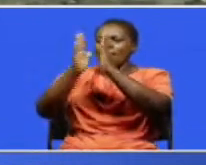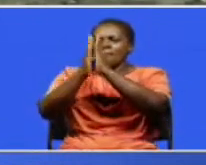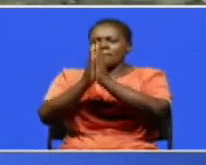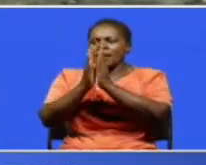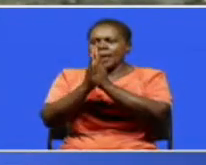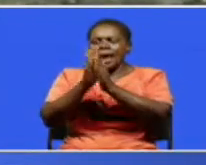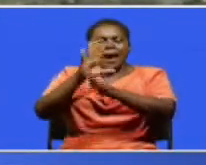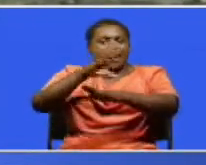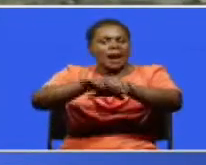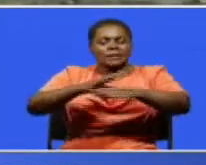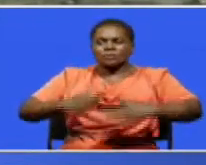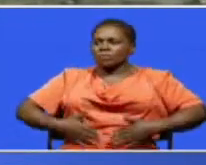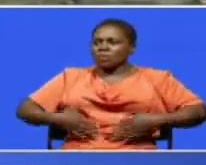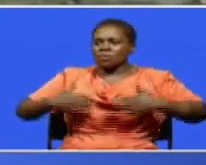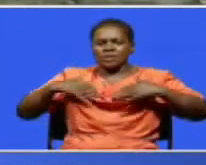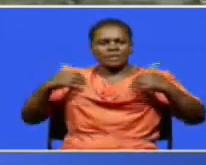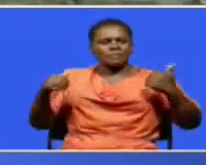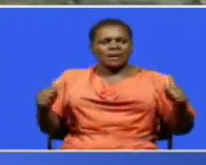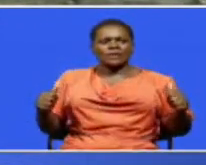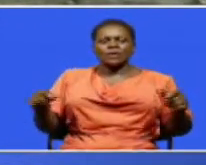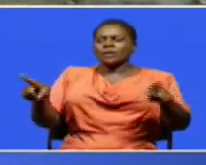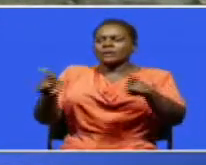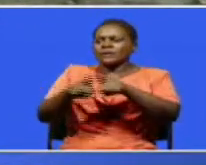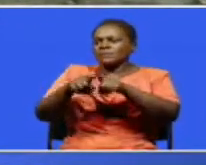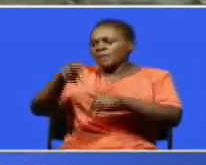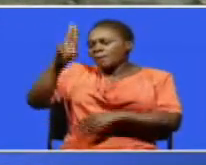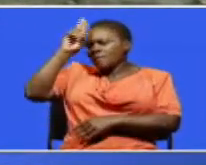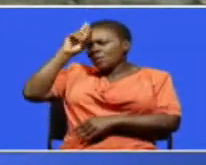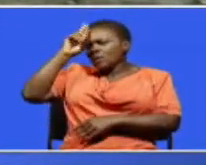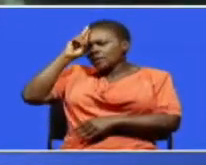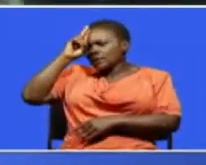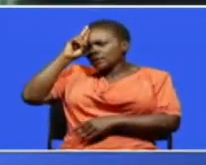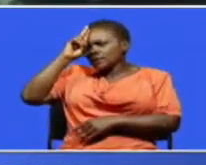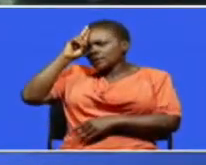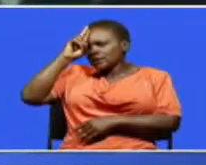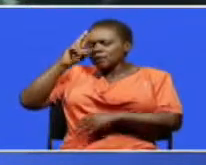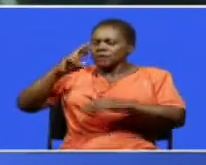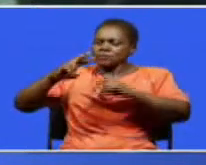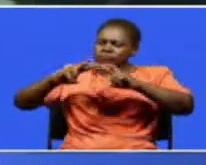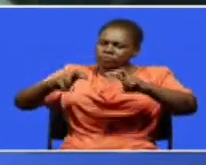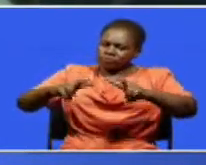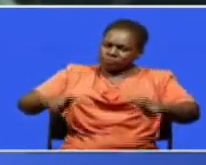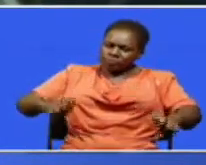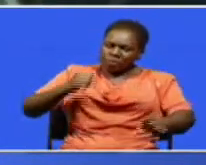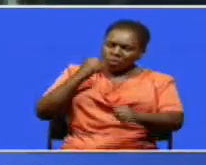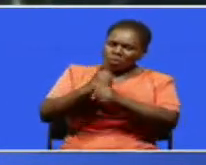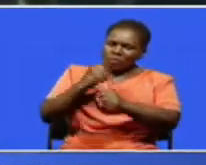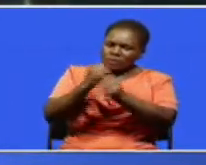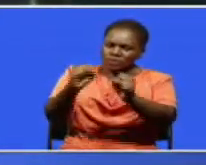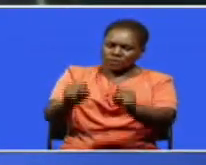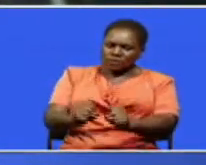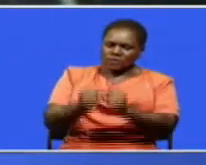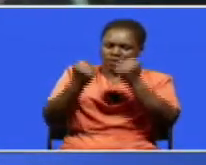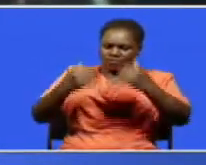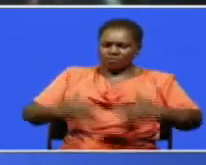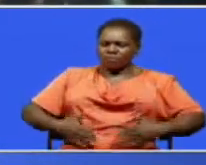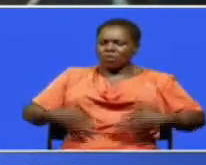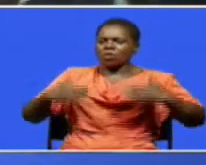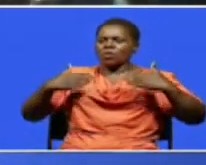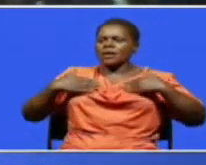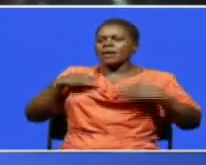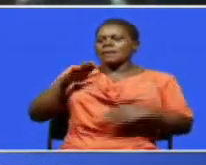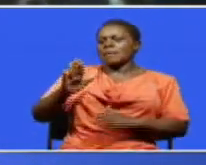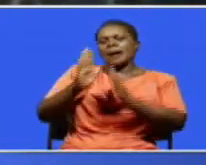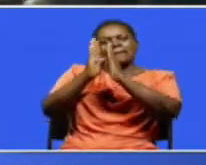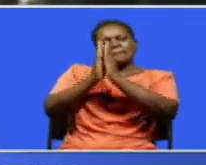maombi hawajapatikana. Na huku maaskari wa Kenya Coast Guard wakiendeleza operesheni ya kuopoa miili, kwao